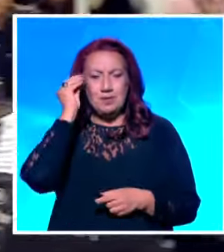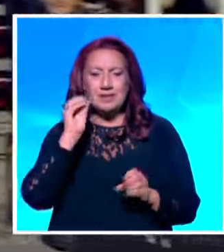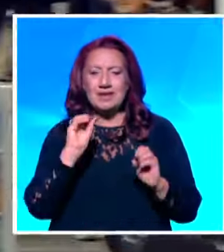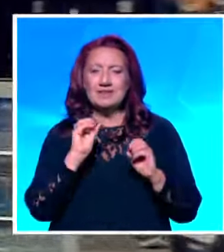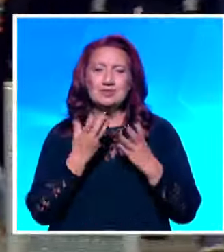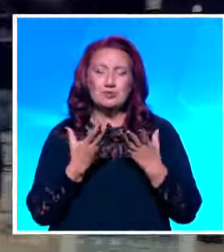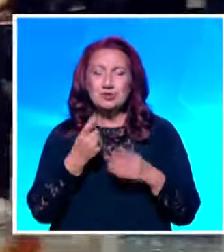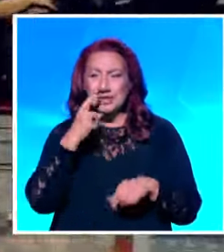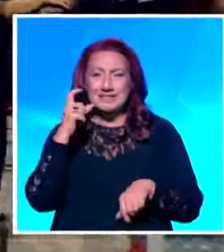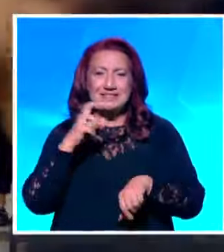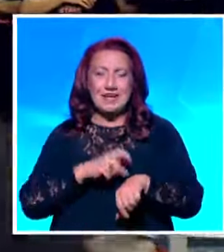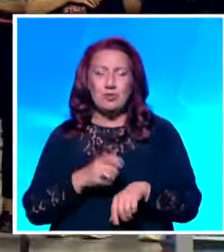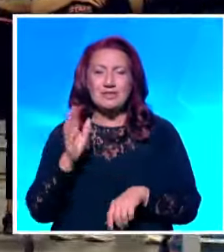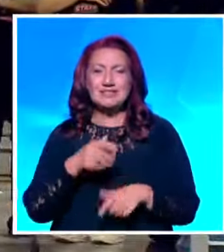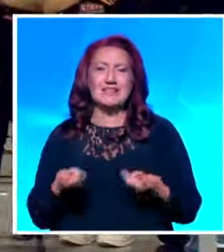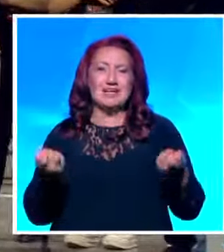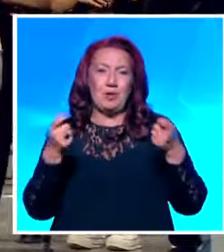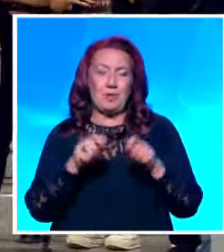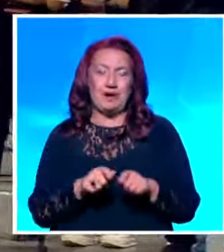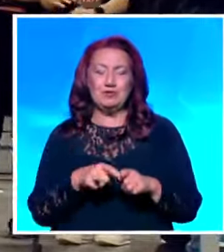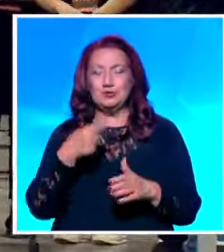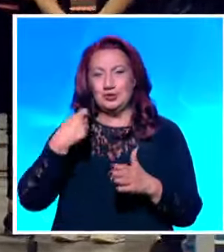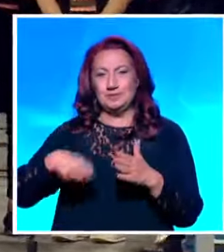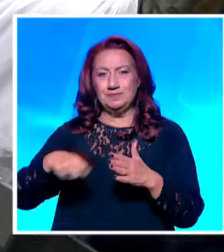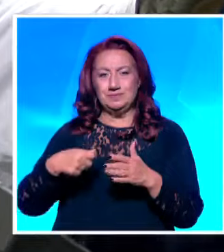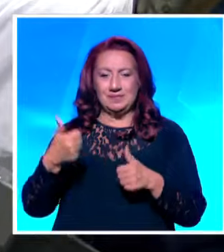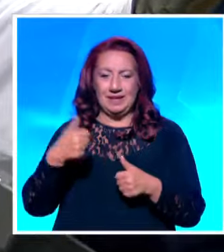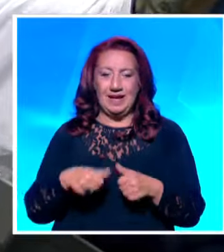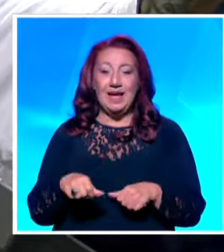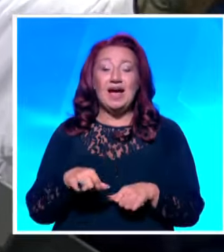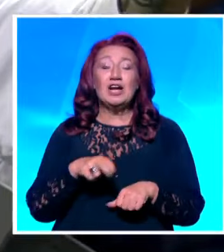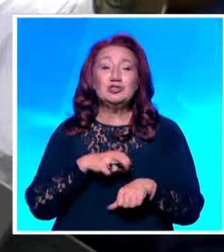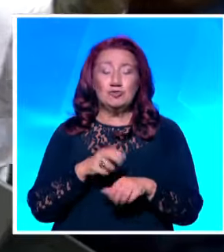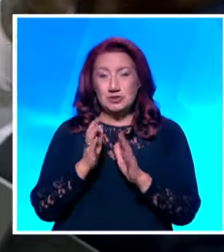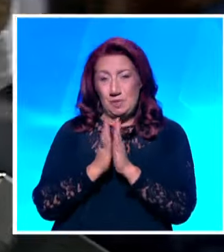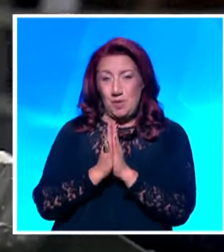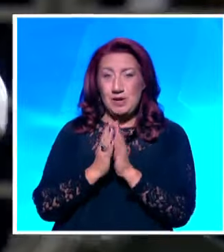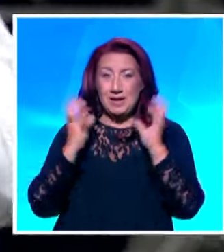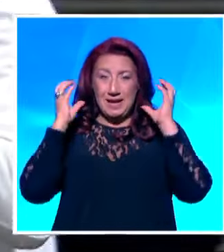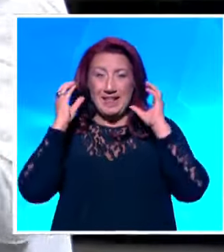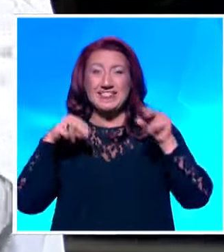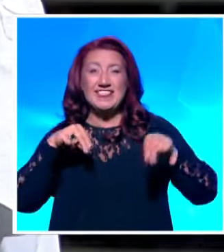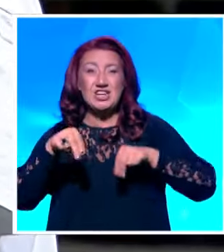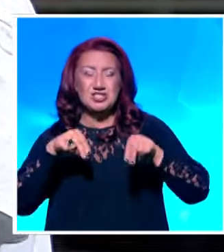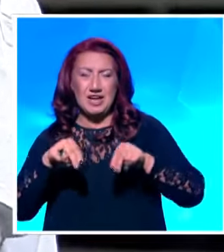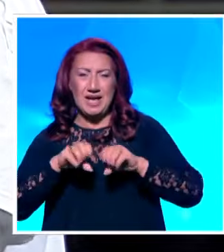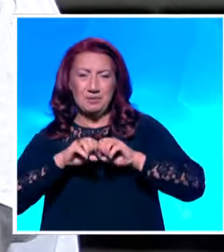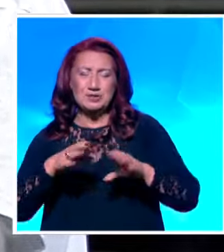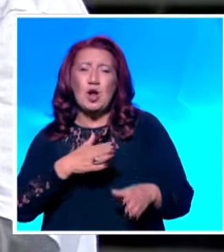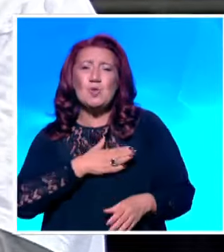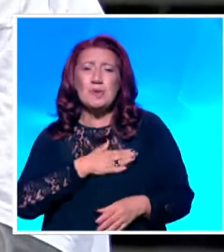се секунди след края на матча. Новак Джокович помоли диджея в залата да пусне любимата му българска песен "Луда по